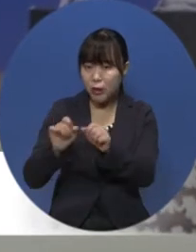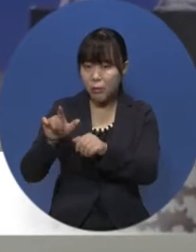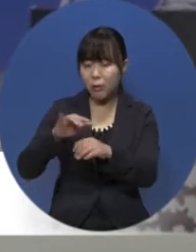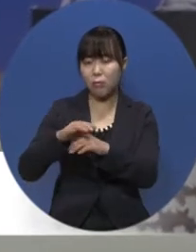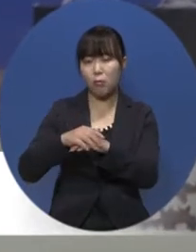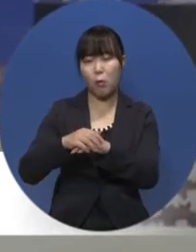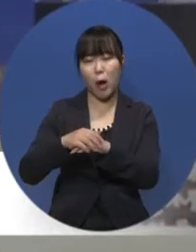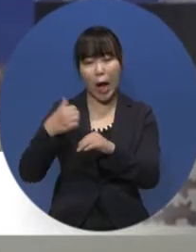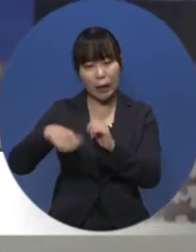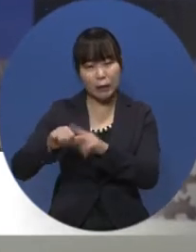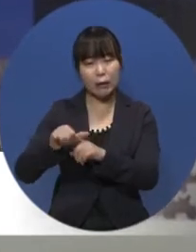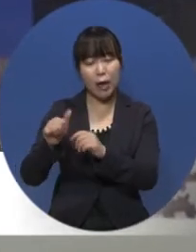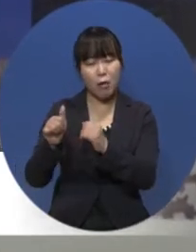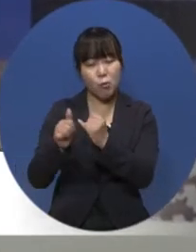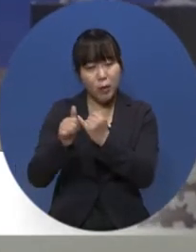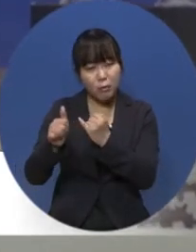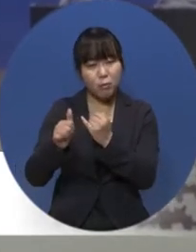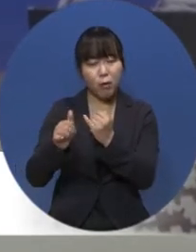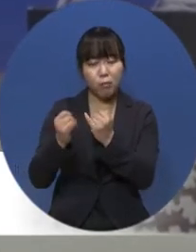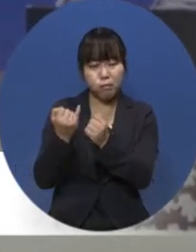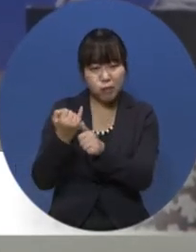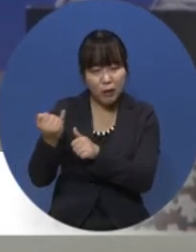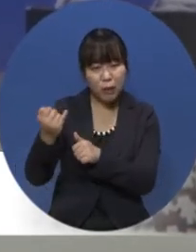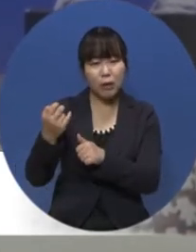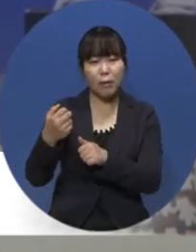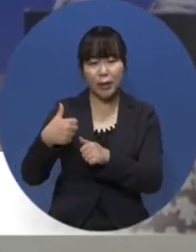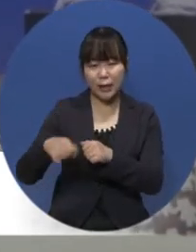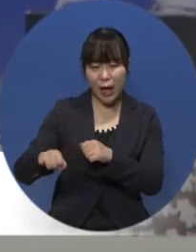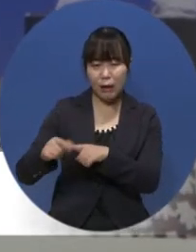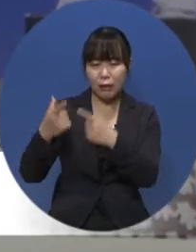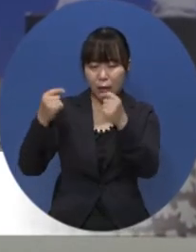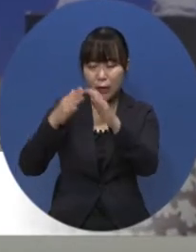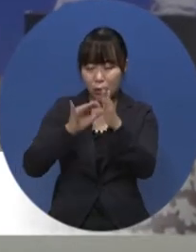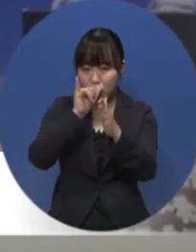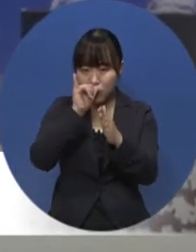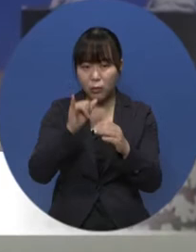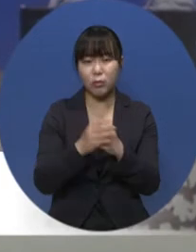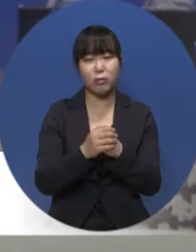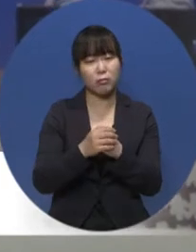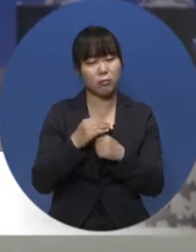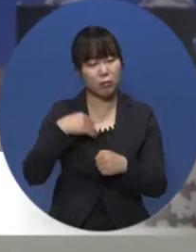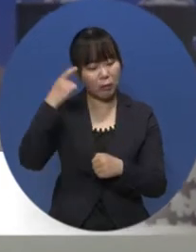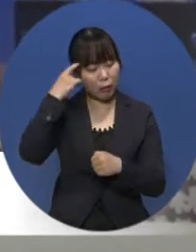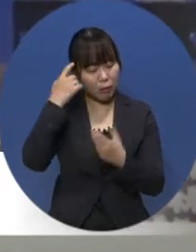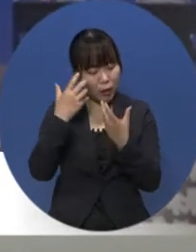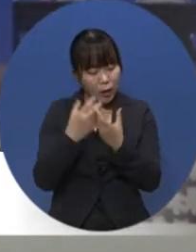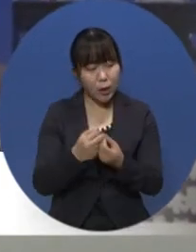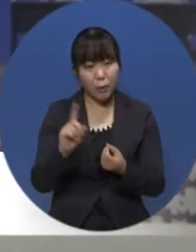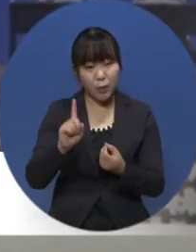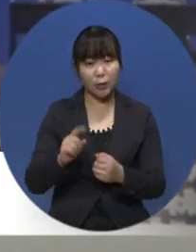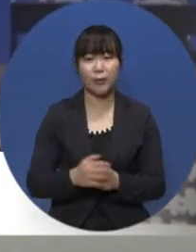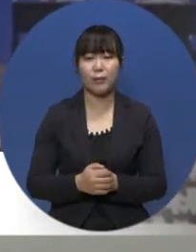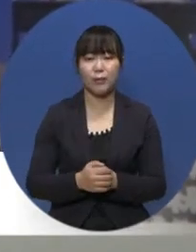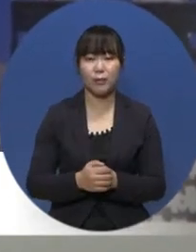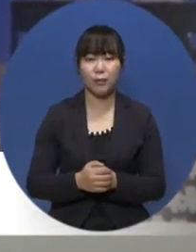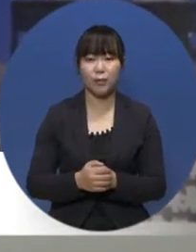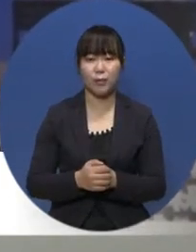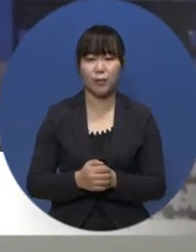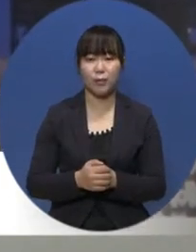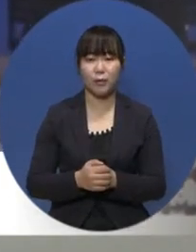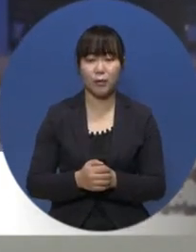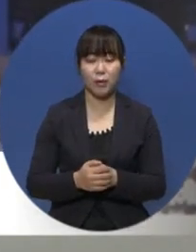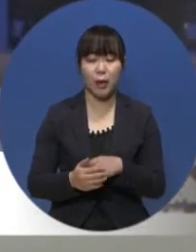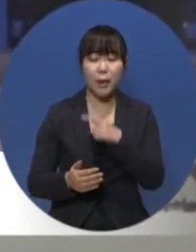가족으로 가족 안에서 학대가 발생하는 경우가 많고요. 생각나는 사례를 하나 말씀드리자면 이제